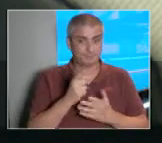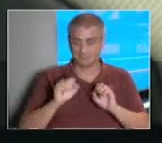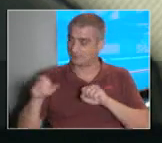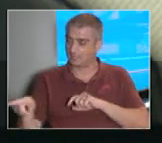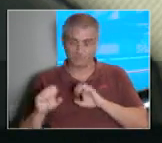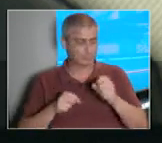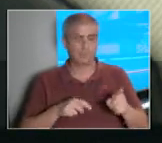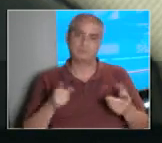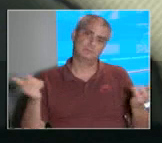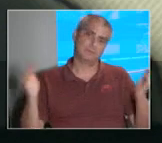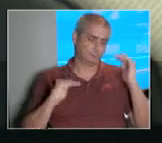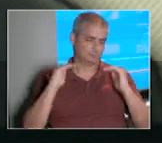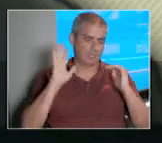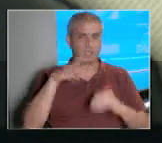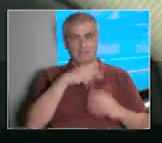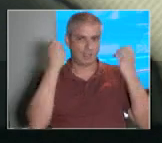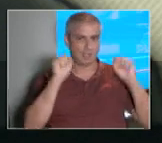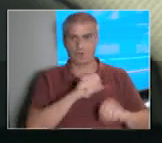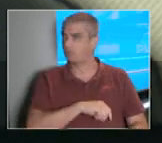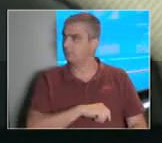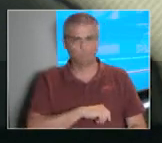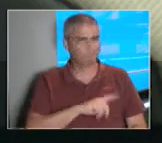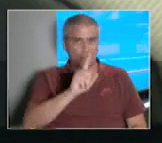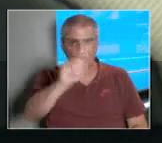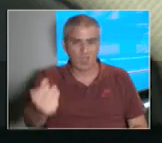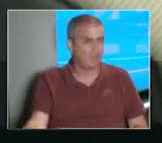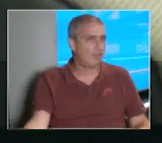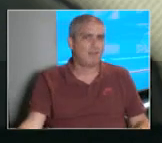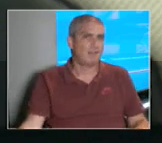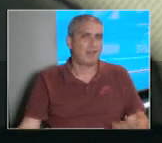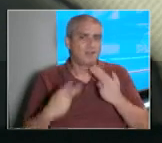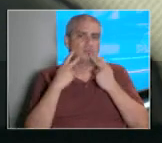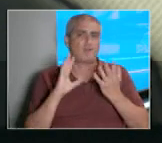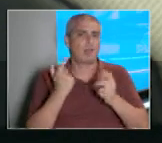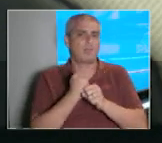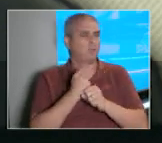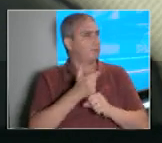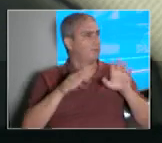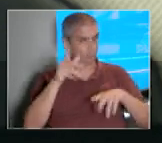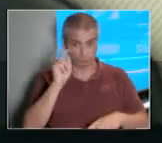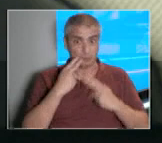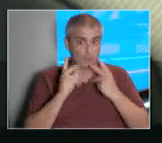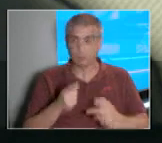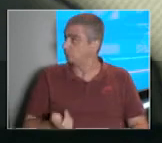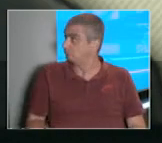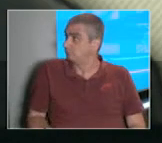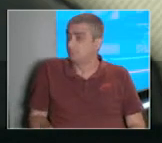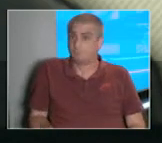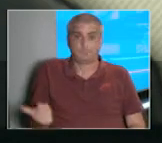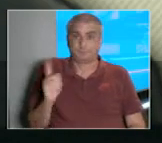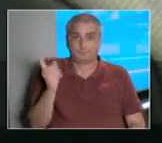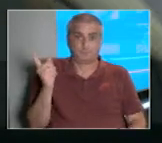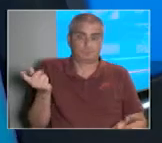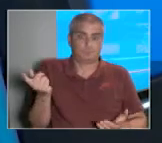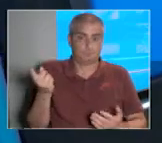פה ושם, זה סימטרי יהיה גם אצל החילונים, ממש לא. אין לי תשובות למה עשו את זה. ולראש הממשלה יש תשובות? לא, הוא, קודם כל, הוא לא אמור